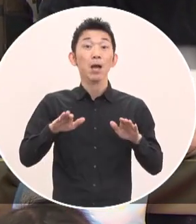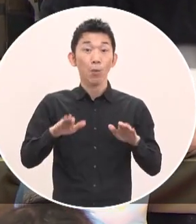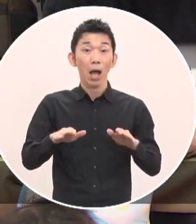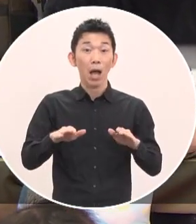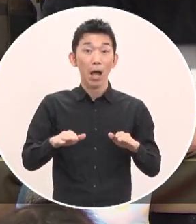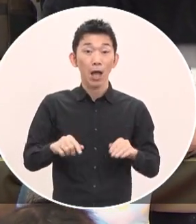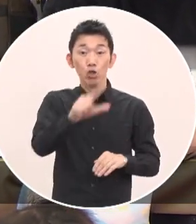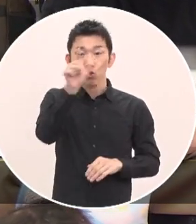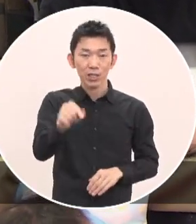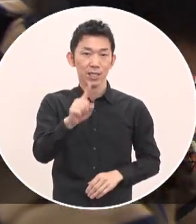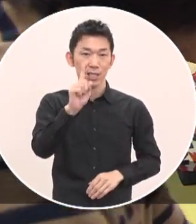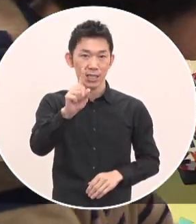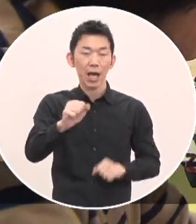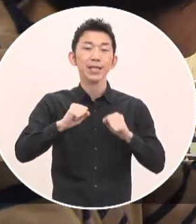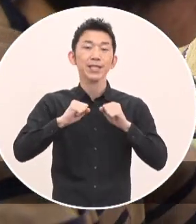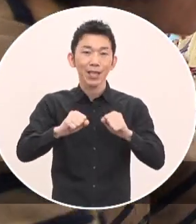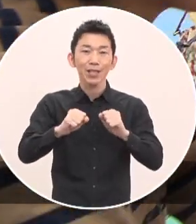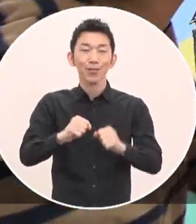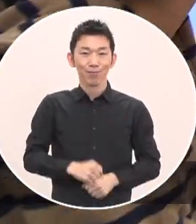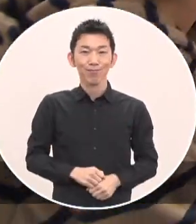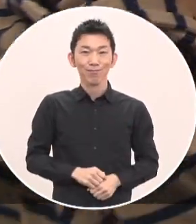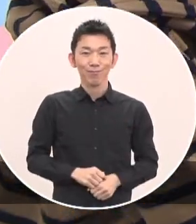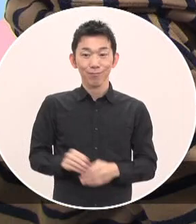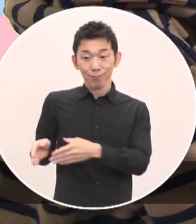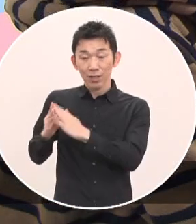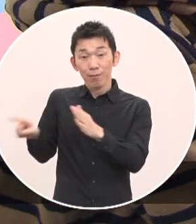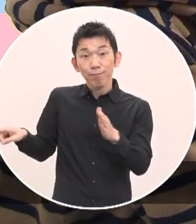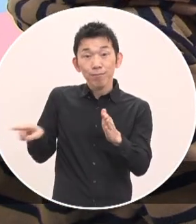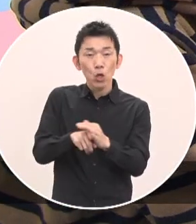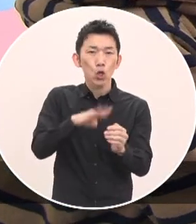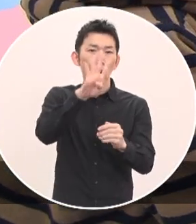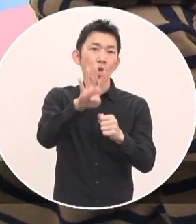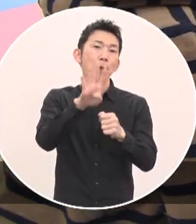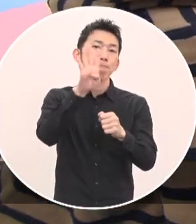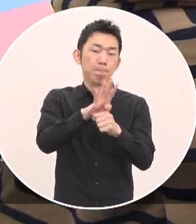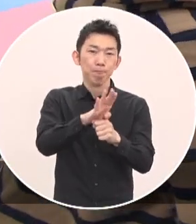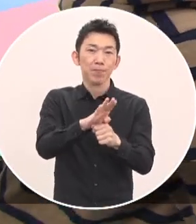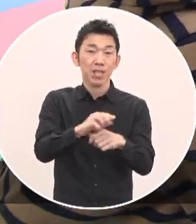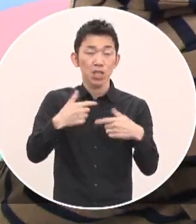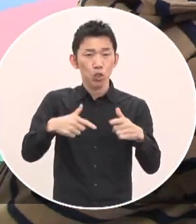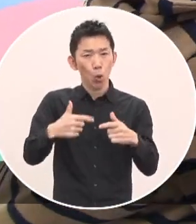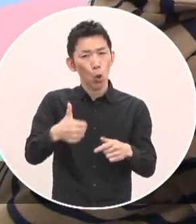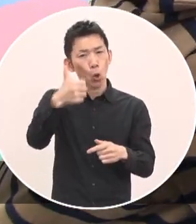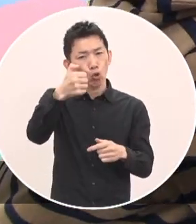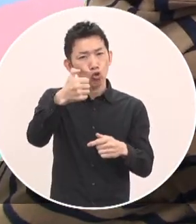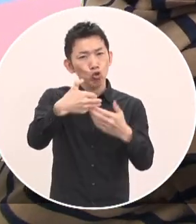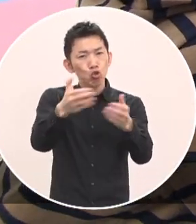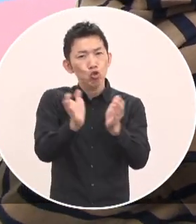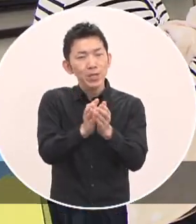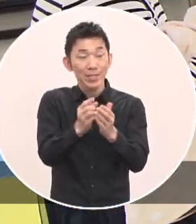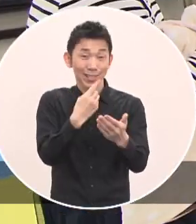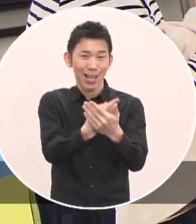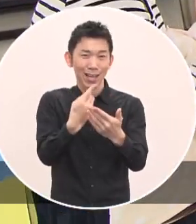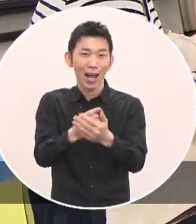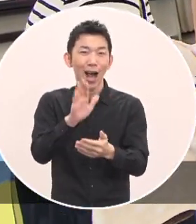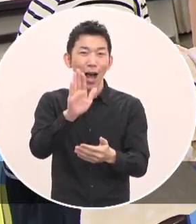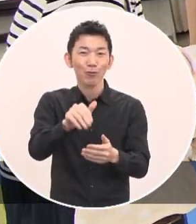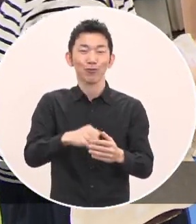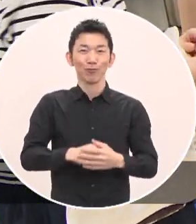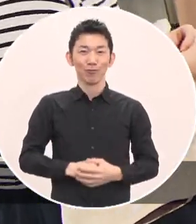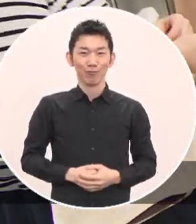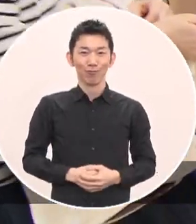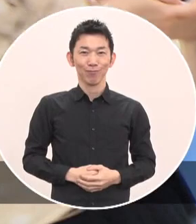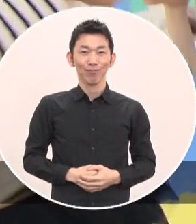1回開催しており開始から4年目になりますが毎回50組前後の方にご参加いただいています